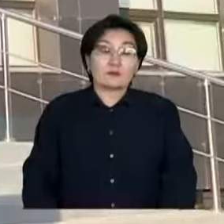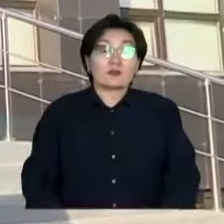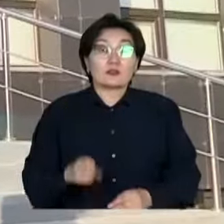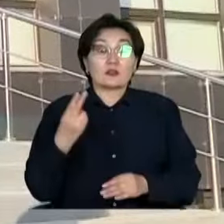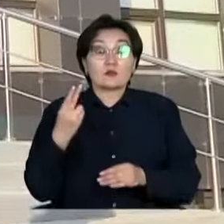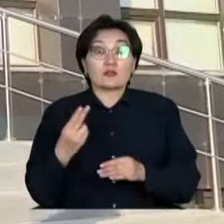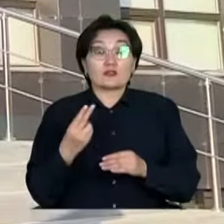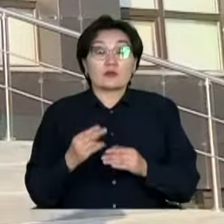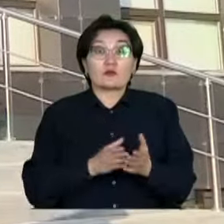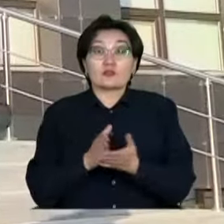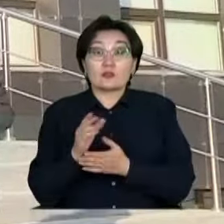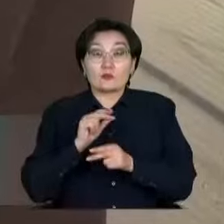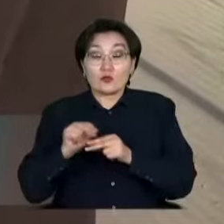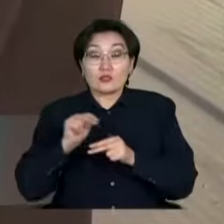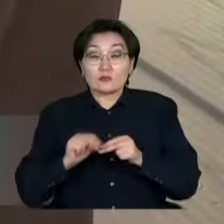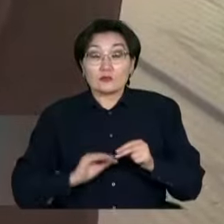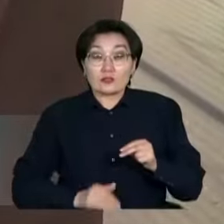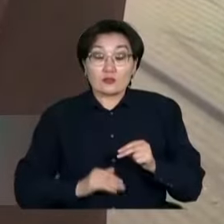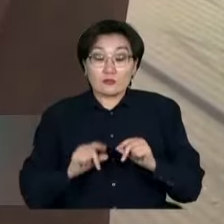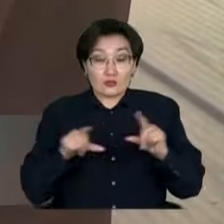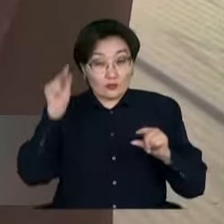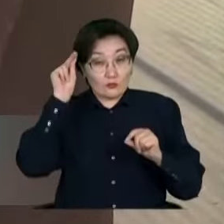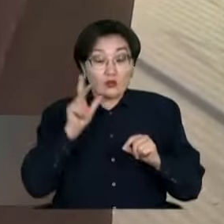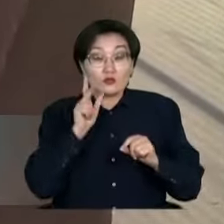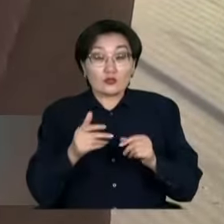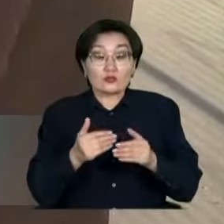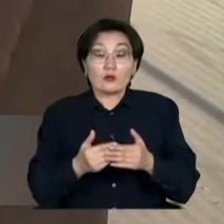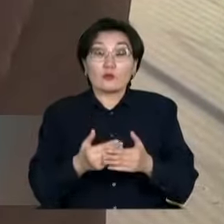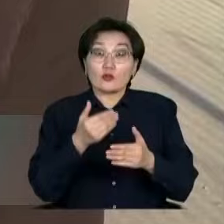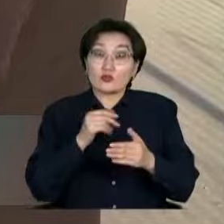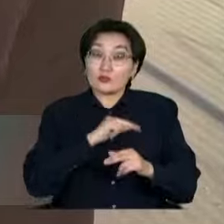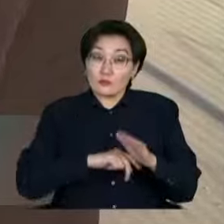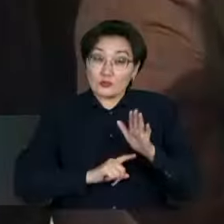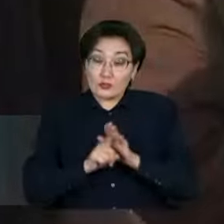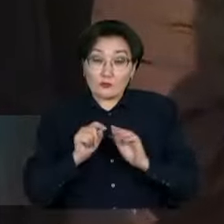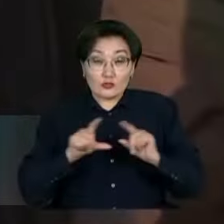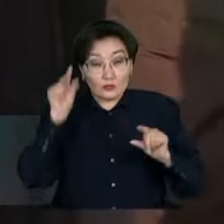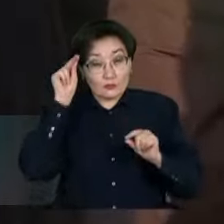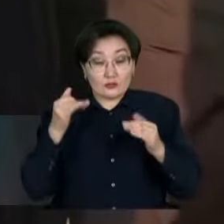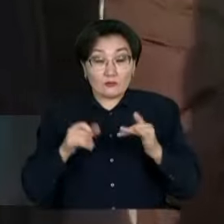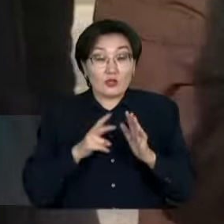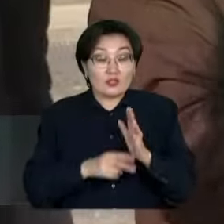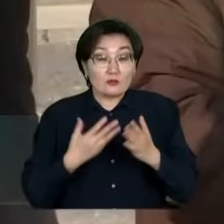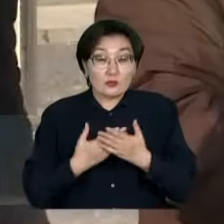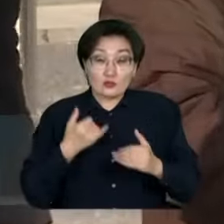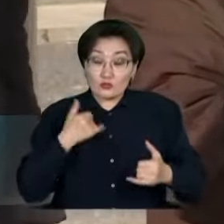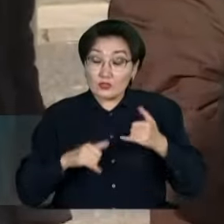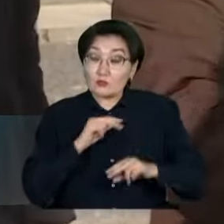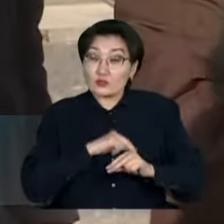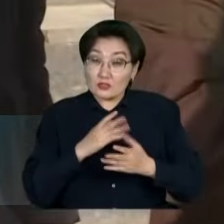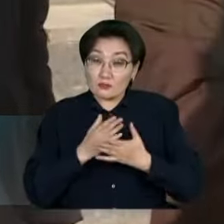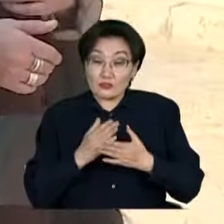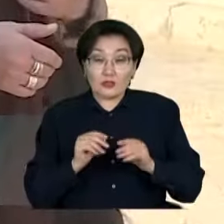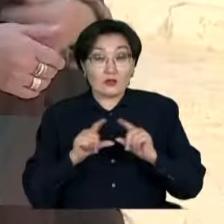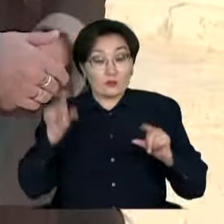Ұлттық бағытта білім беретін бұл жекеменшік лицей осыдан 3 жыл бұрын жұмысын бастаған. Аталған оқу орнында бүгінде 70 шақты ұстаз еңбек етеді.